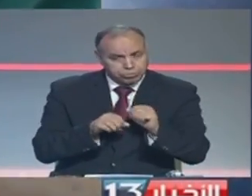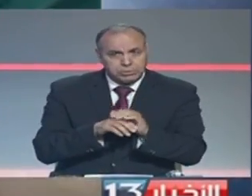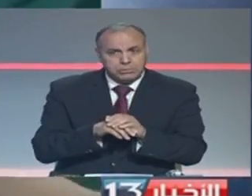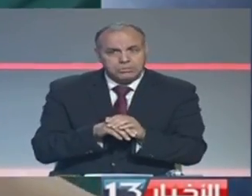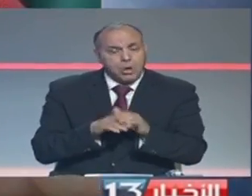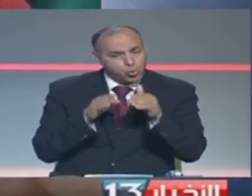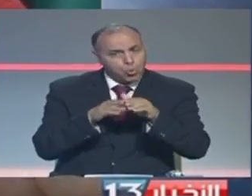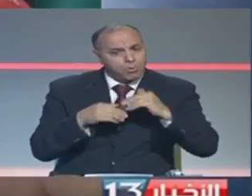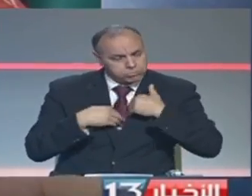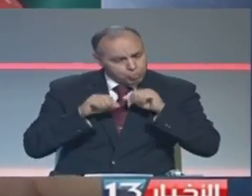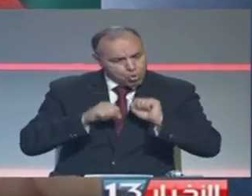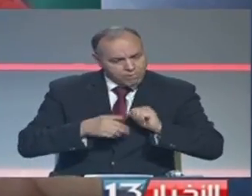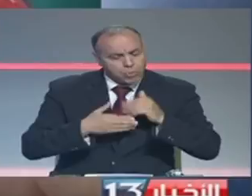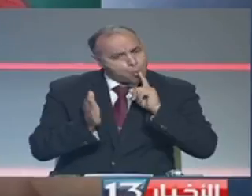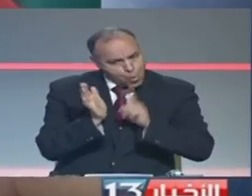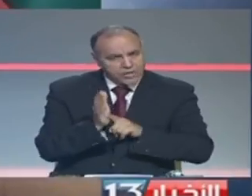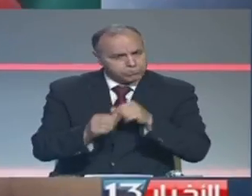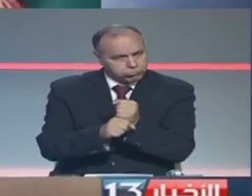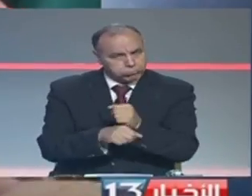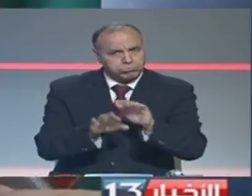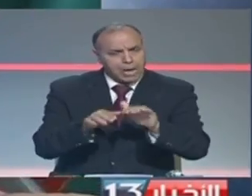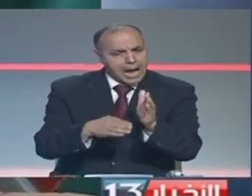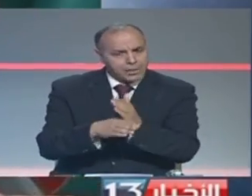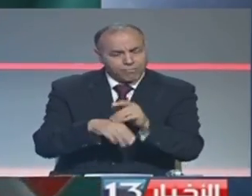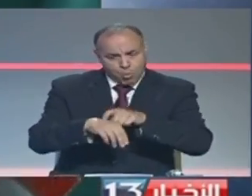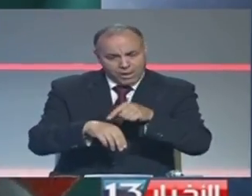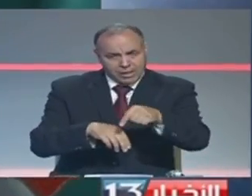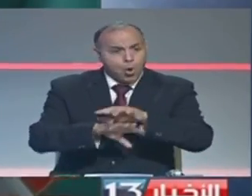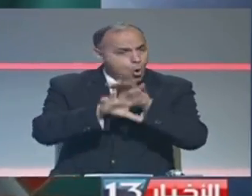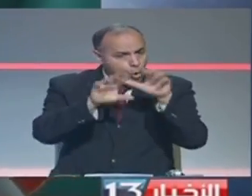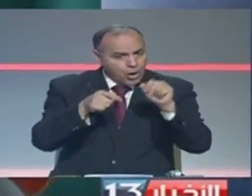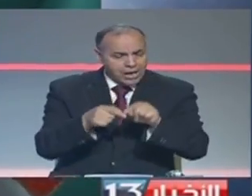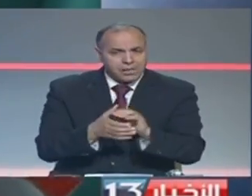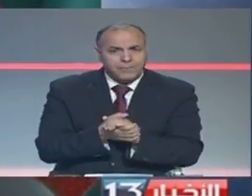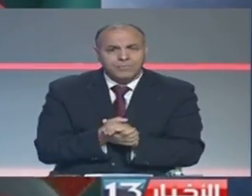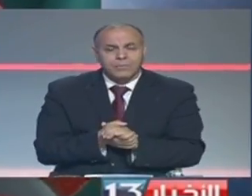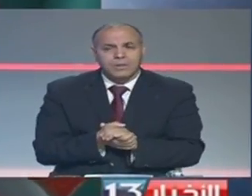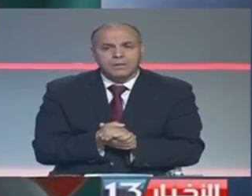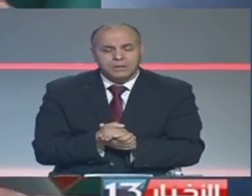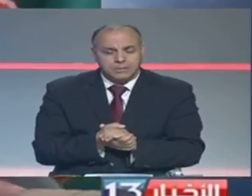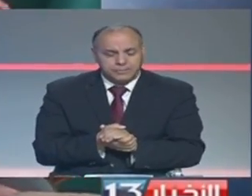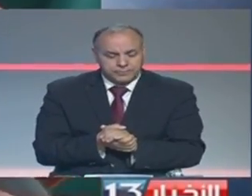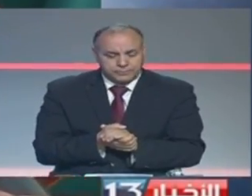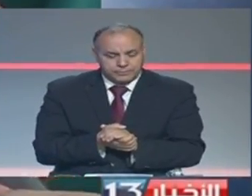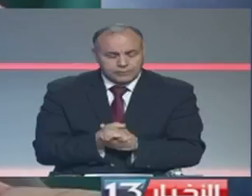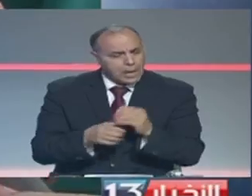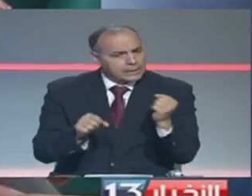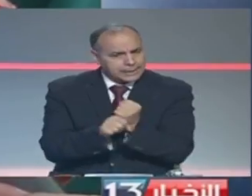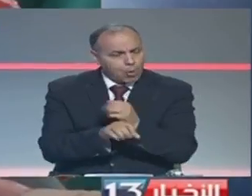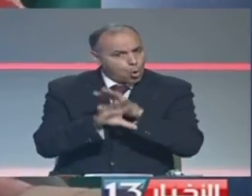احنا نلبيو النداء، واجب علينا باش في الفتره هذه الناس الكل تكون